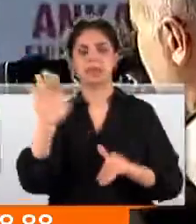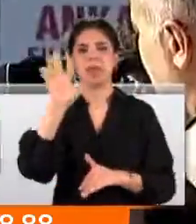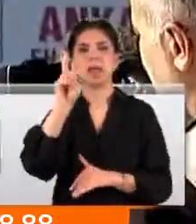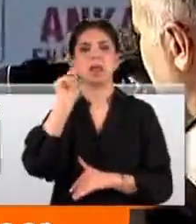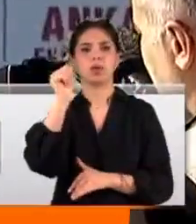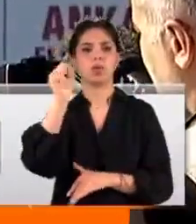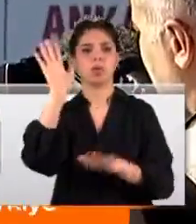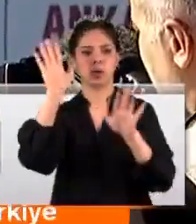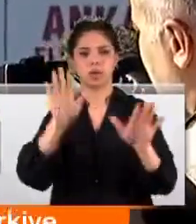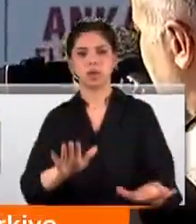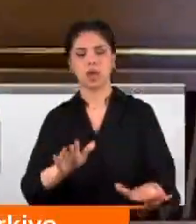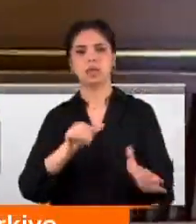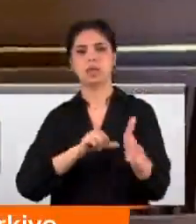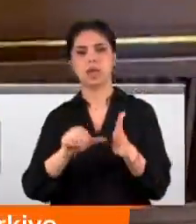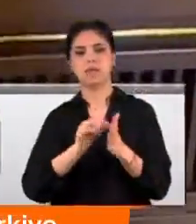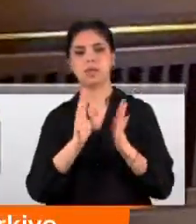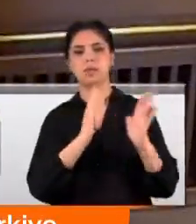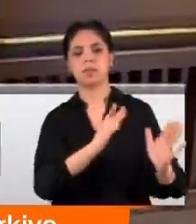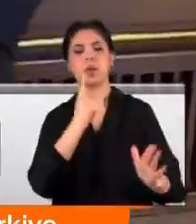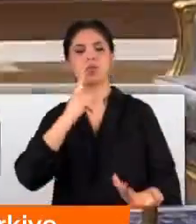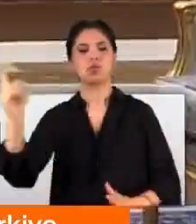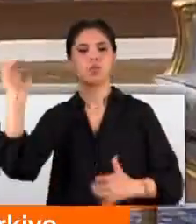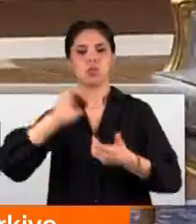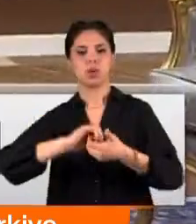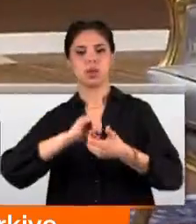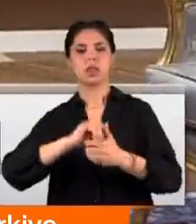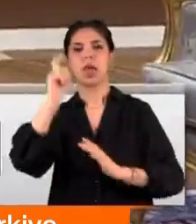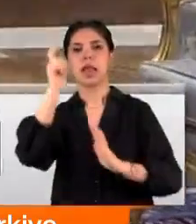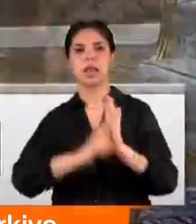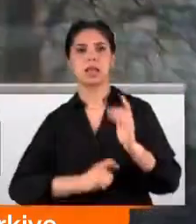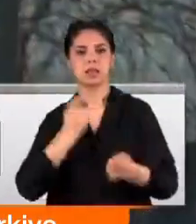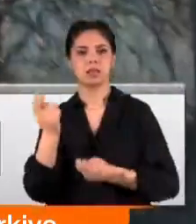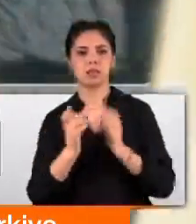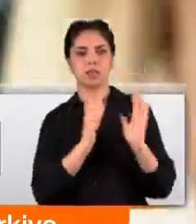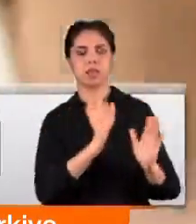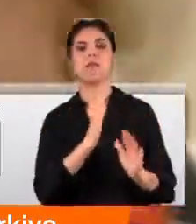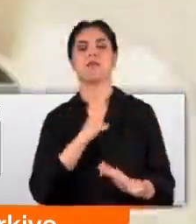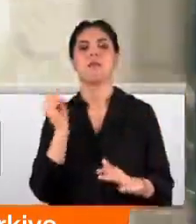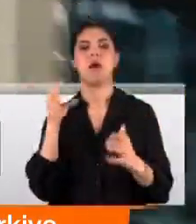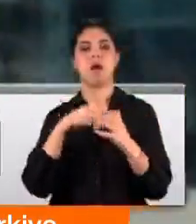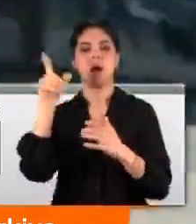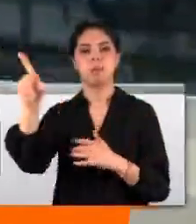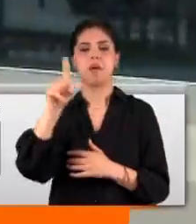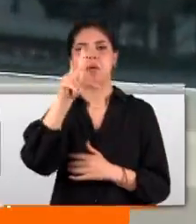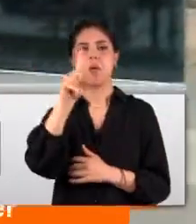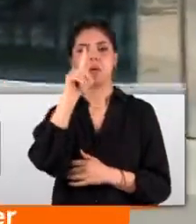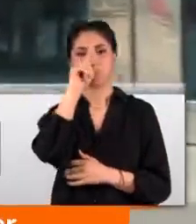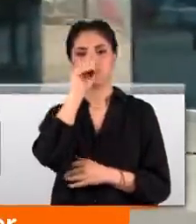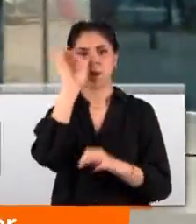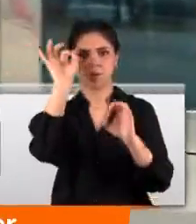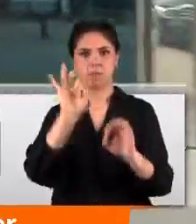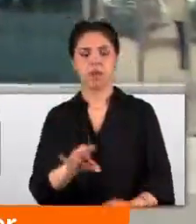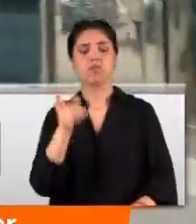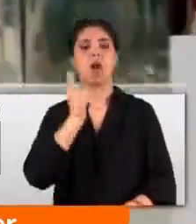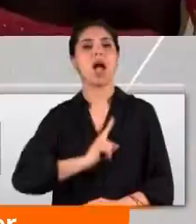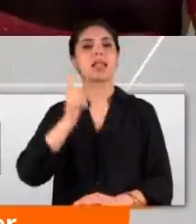gün kaldı. Takvim işliyor. Cumhur İttifakı'nda liste mesaisi sürüyor. AK Parti'de 13 Mart'ta başlayan milletvekili aday